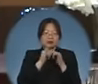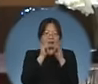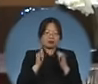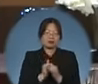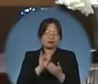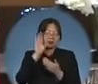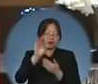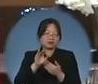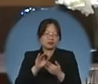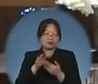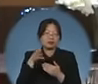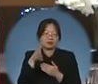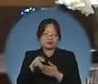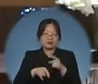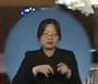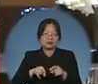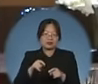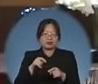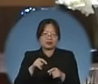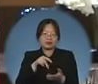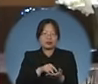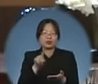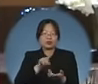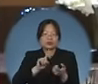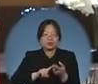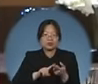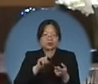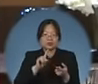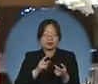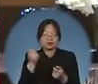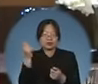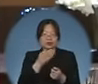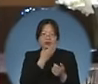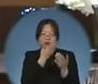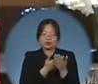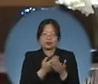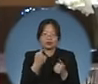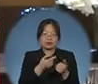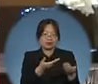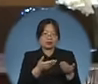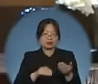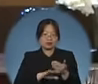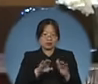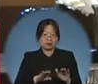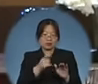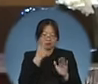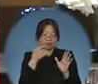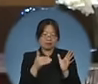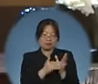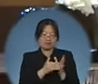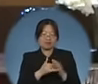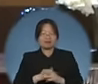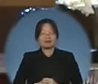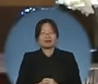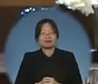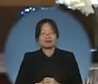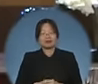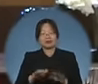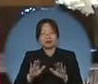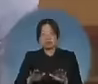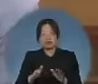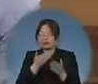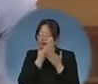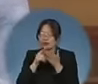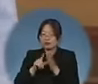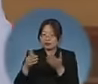사회가 앞으로 지향할 바가 어느 쪽인지 그거에 대해서도 또 몇 가지 중요한 가르침을 오늘 배운 것 같습니다. 오늘